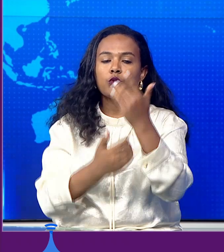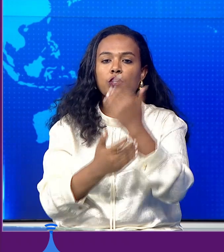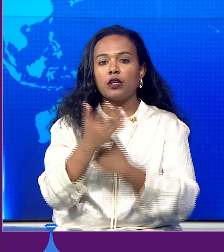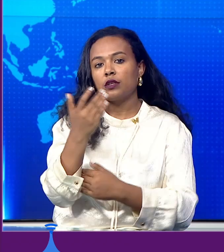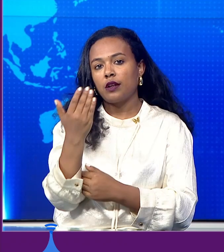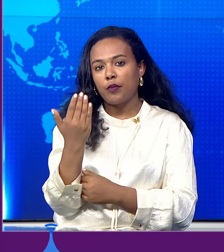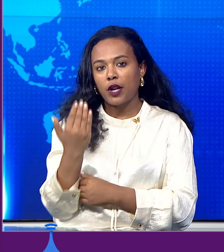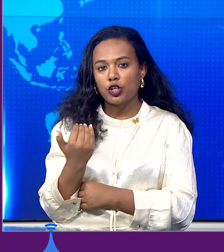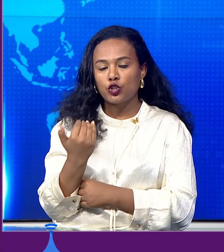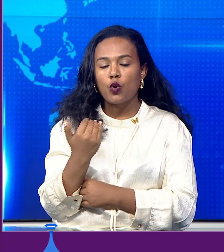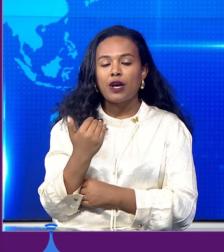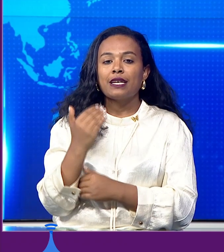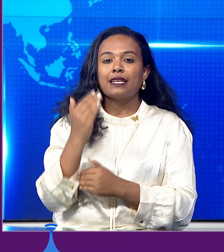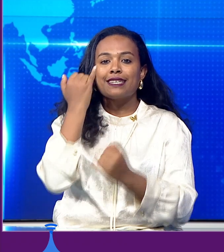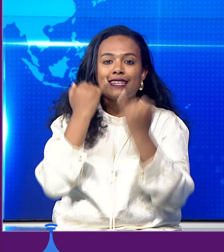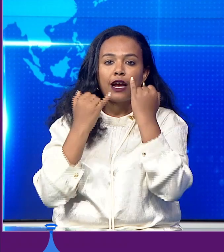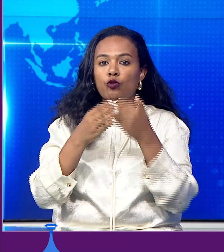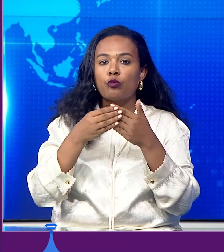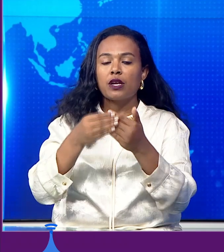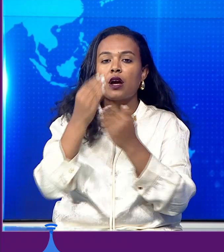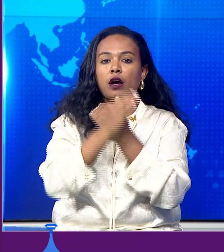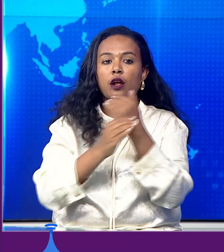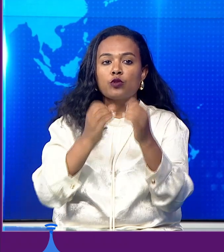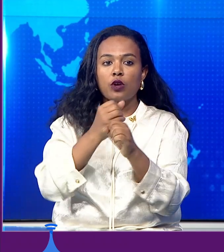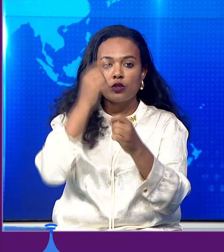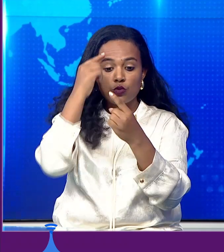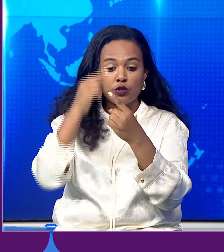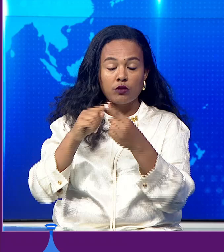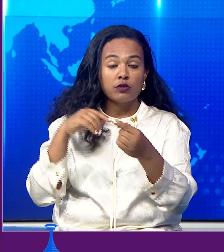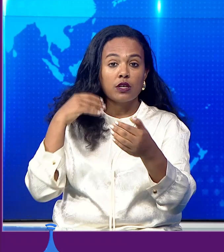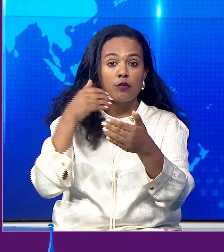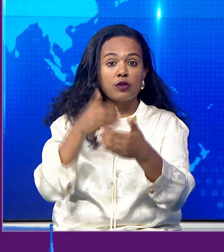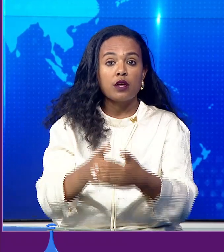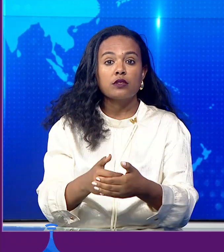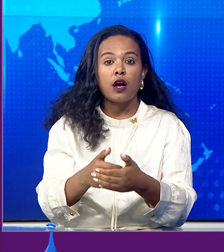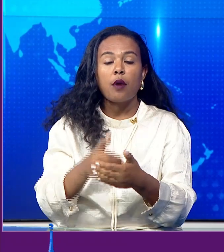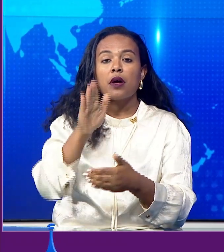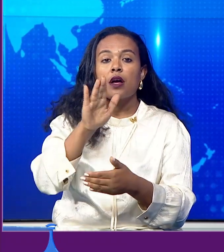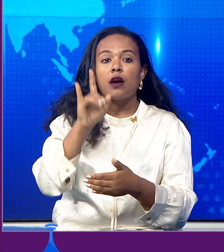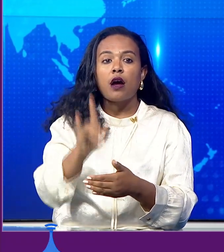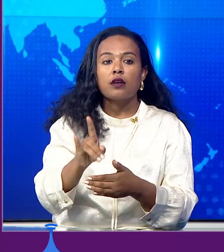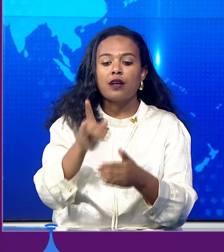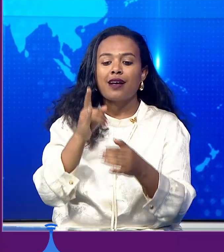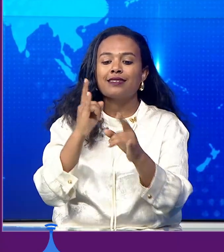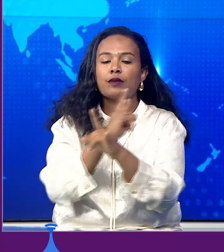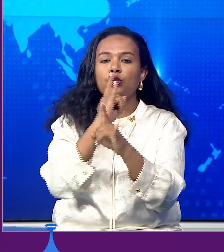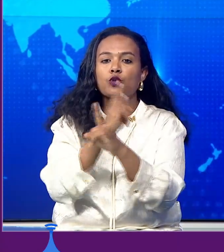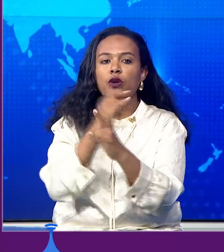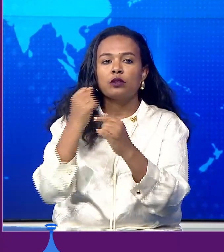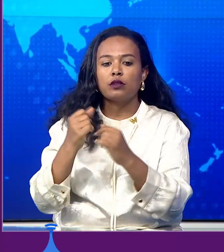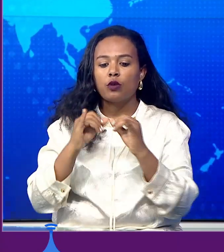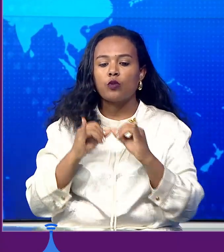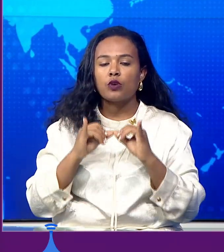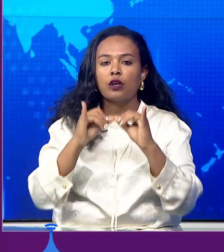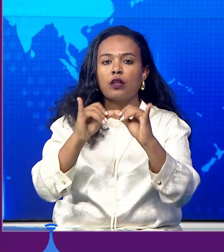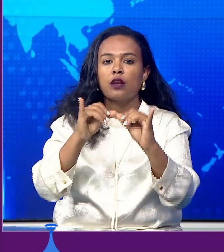ነበራቸው። የእስራኤሉ መሪ ሀገራቸው የያዘችውን ግብ እስከምታሳካም የጋዛ ዘመቻዋ ተጠናክሮ ይቀጥላል